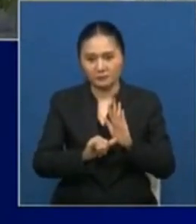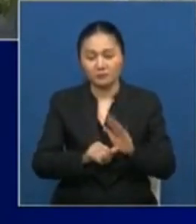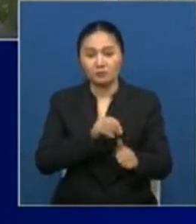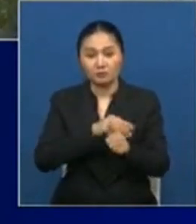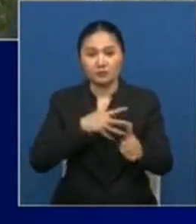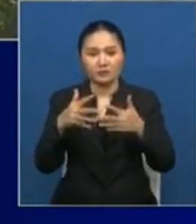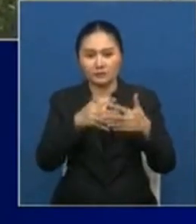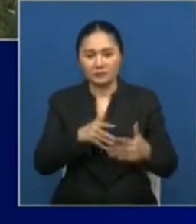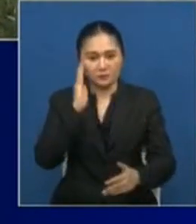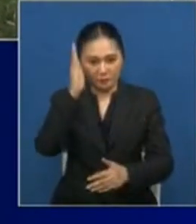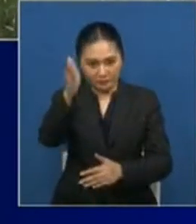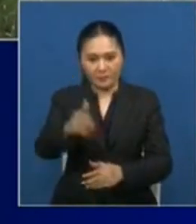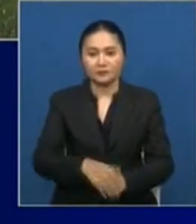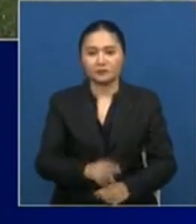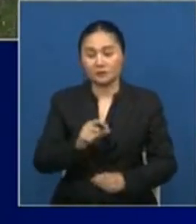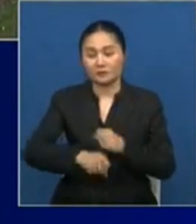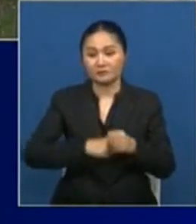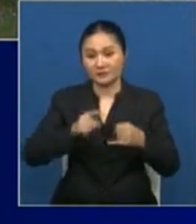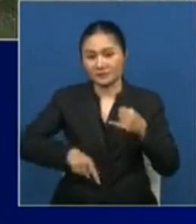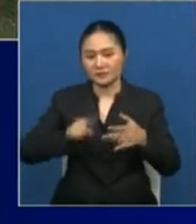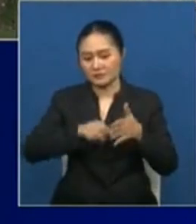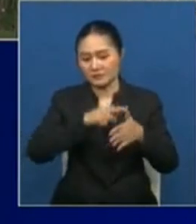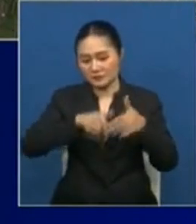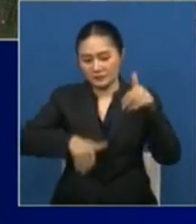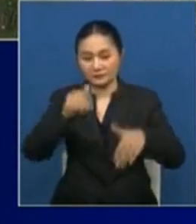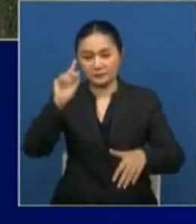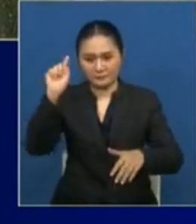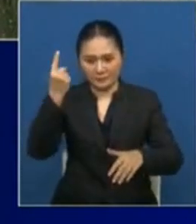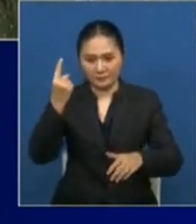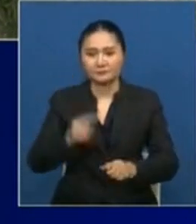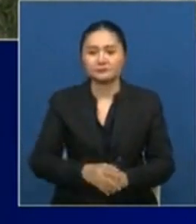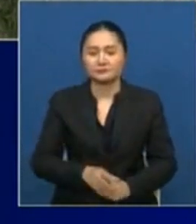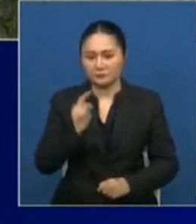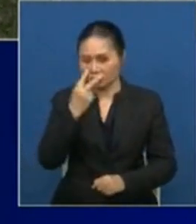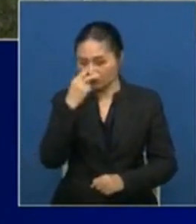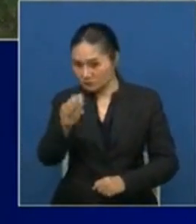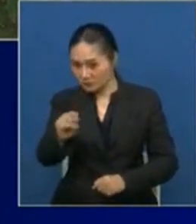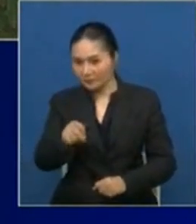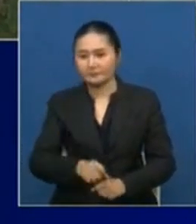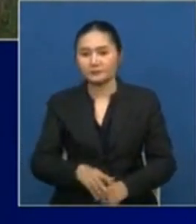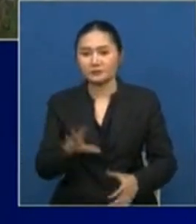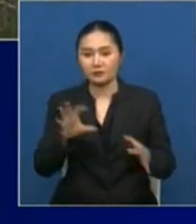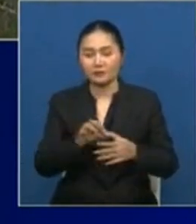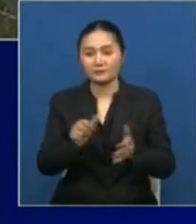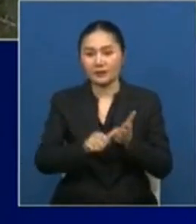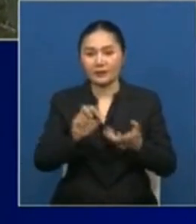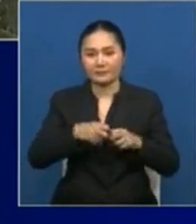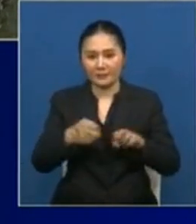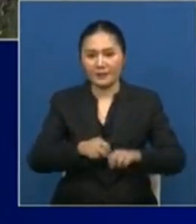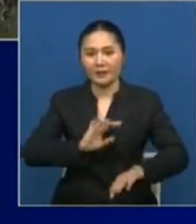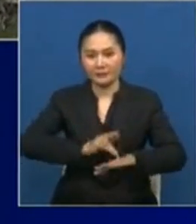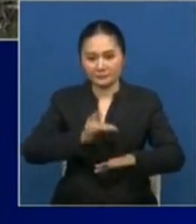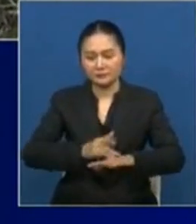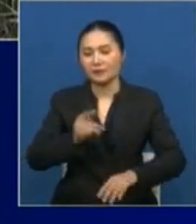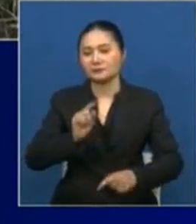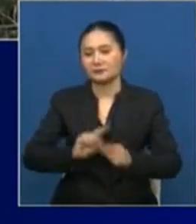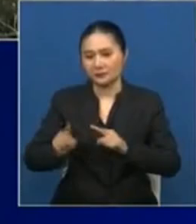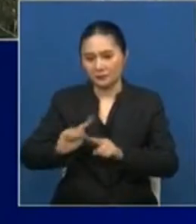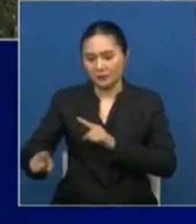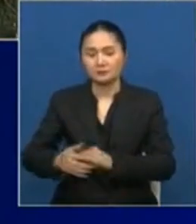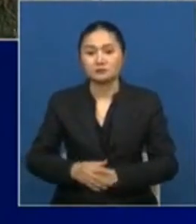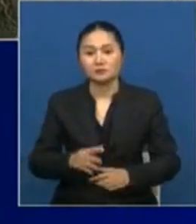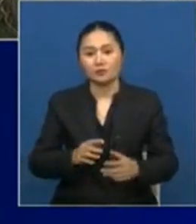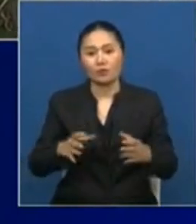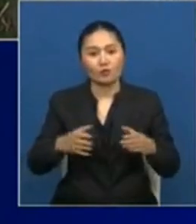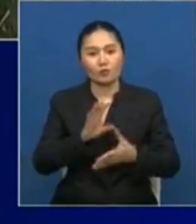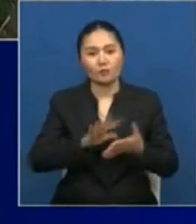ำสหรัฐคนต่อไปเพราะว่าเดี๋ยวปลายปีนี้จะเลือกตั้งประธานาธิบดีสหรัฐเขาก็จับตาดูเหมือนกันเรื่องการจัดการกับเรื่องของภัยพิบัติทางธรรมชาติว่าแต่ละพรรค